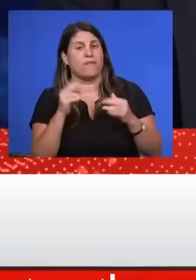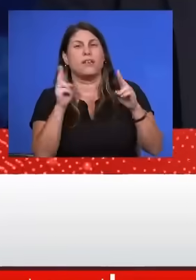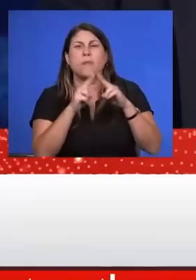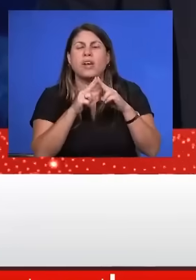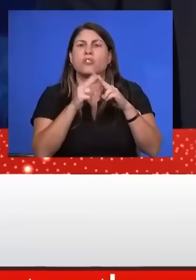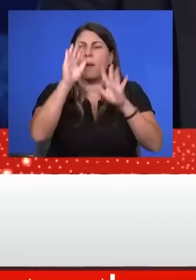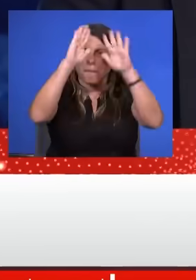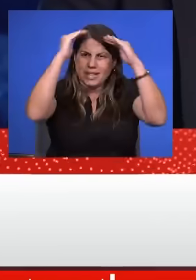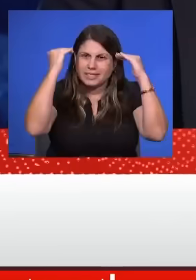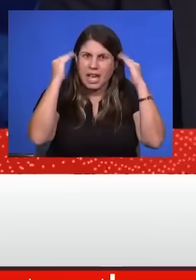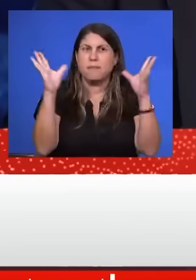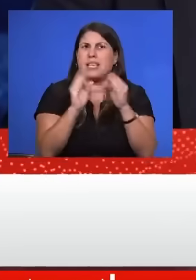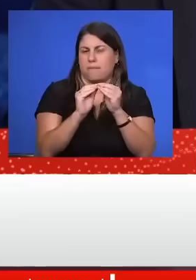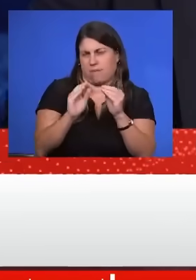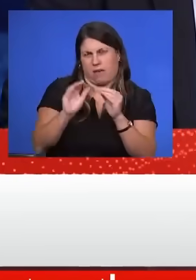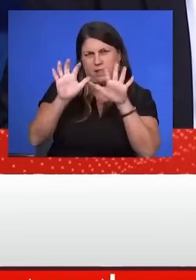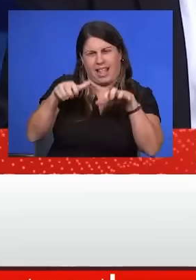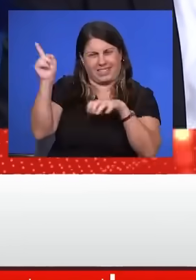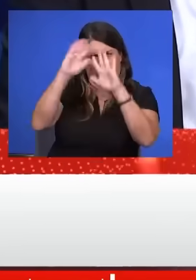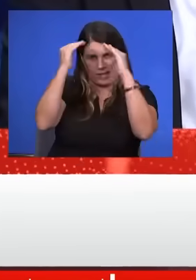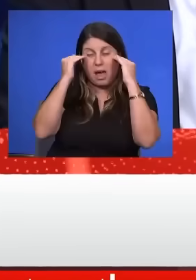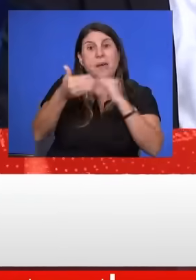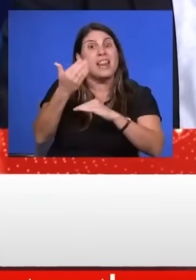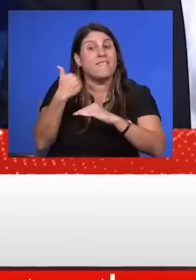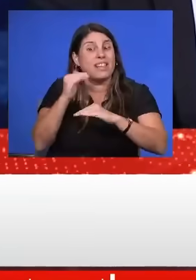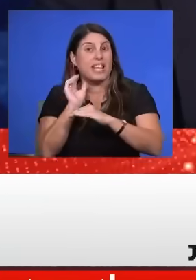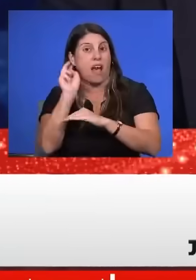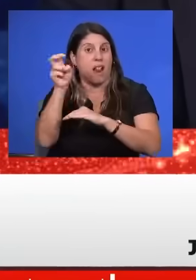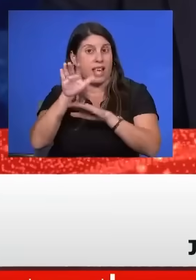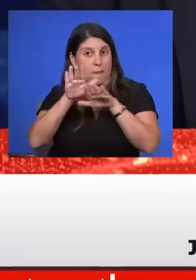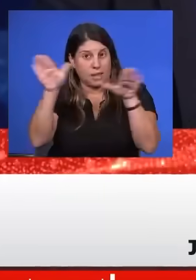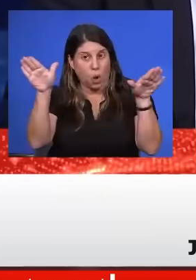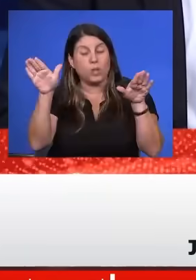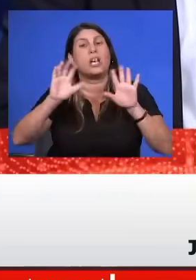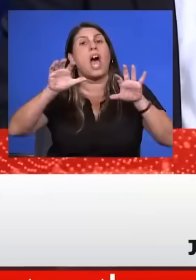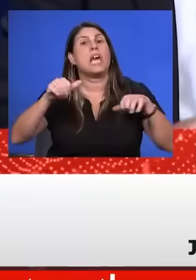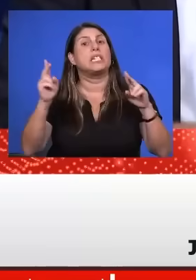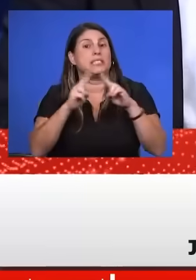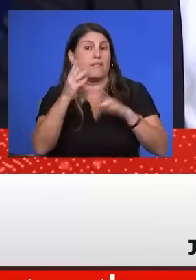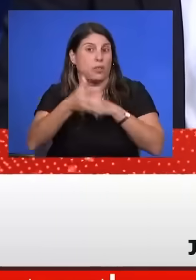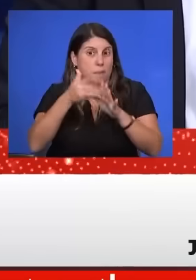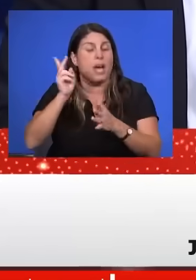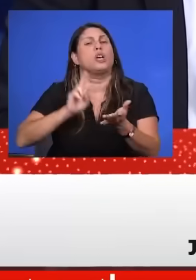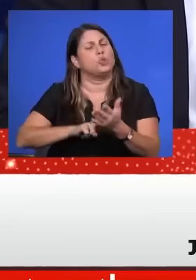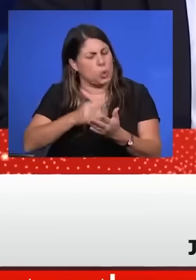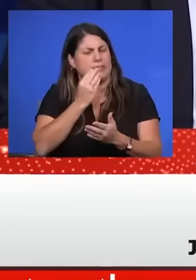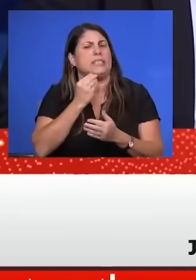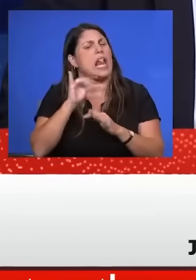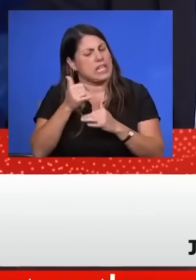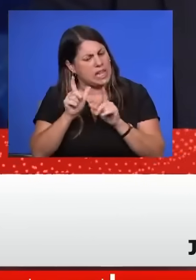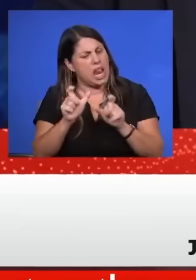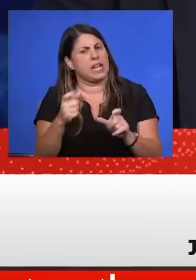עלייתו למטוס לפני שעה קלה, אומר מקרון שהוא תומך בזכותה של ישראל להגן על עצמה, כמובן מגבה את ישראל